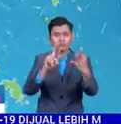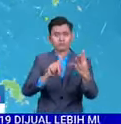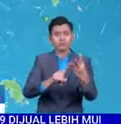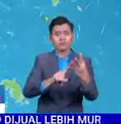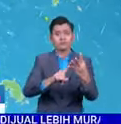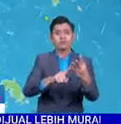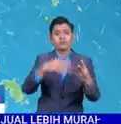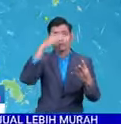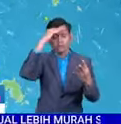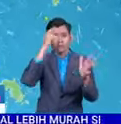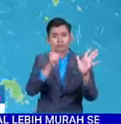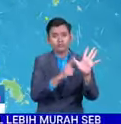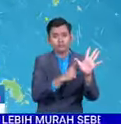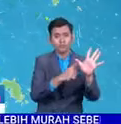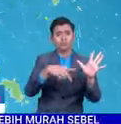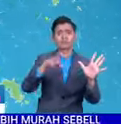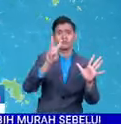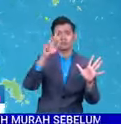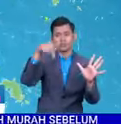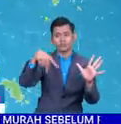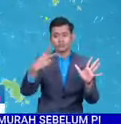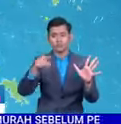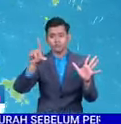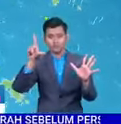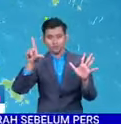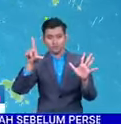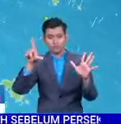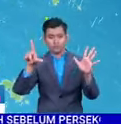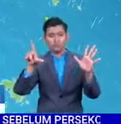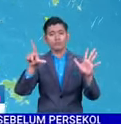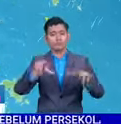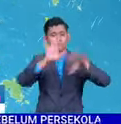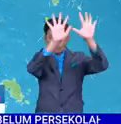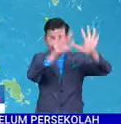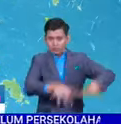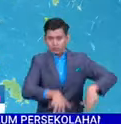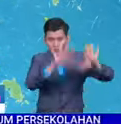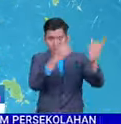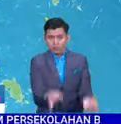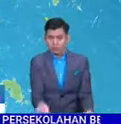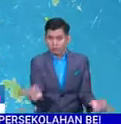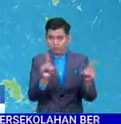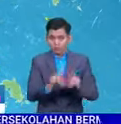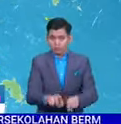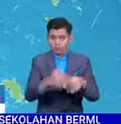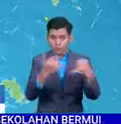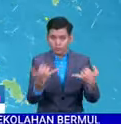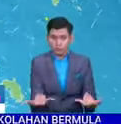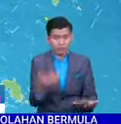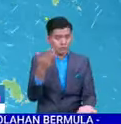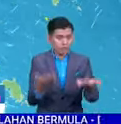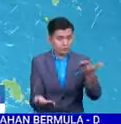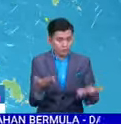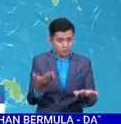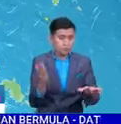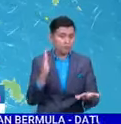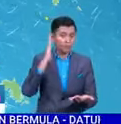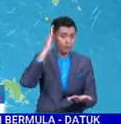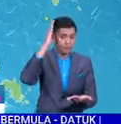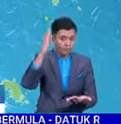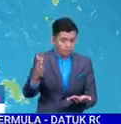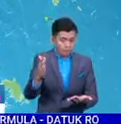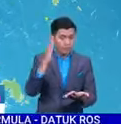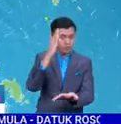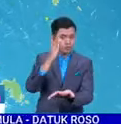dan juga di wilayah Persekutuan Kuala Lumpur. Keadaan hujan yang sedang berlaku ketika ini dijangka akan beransur